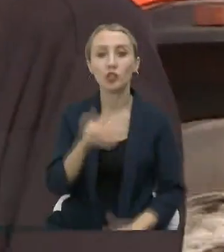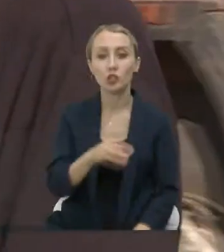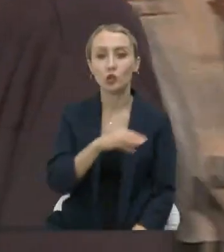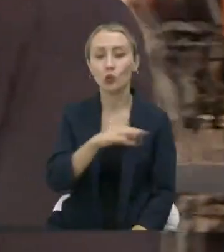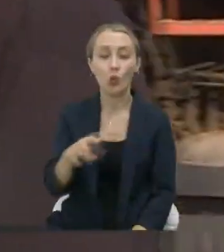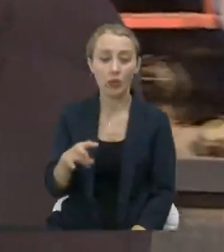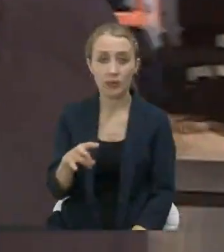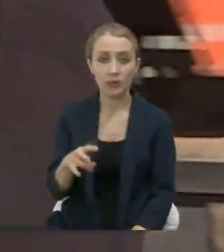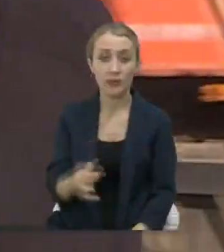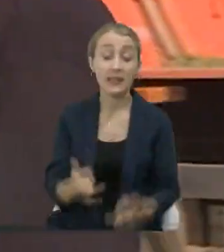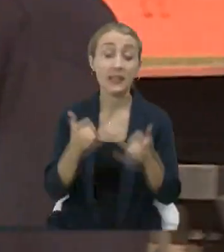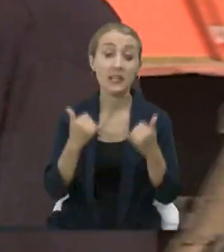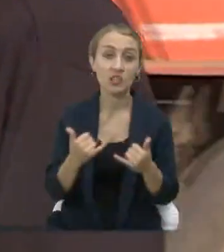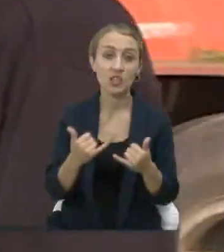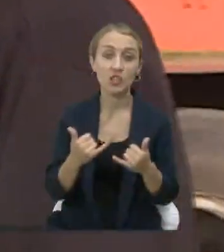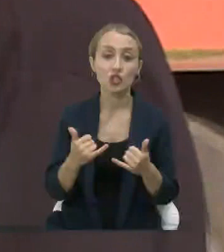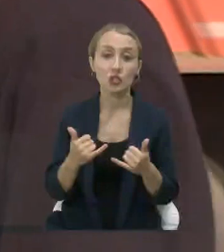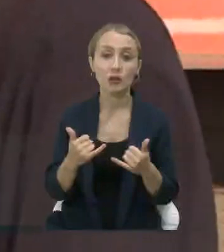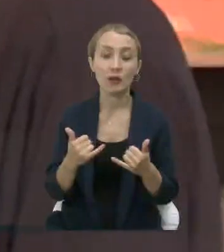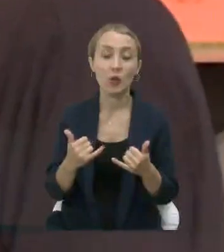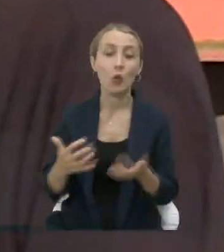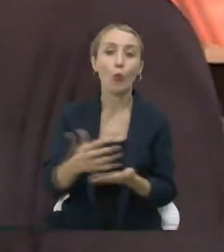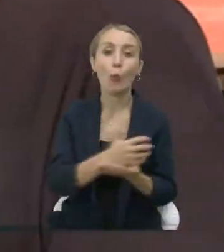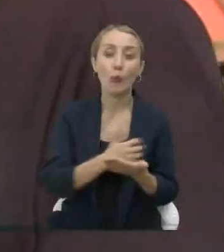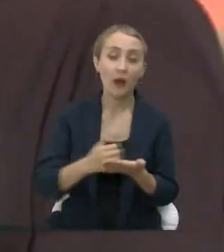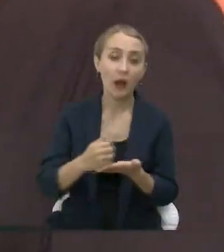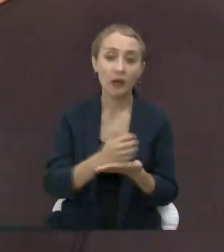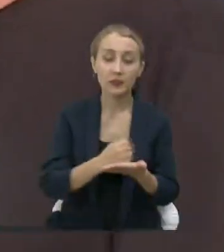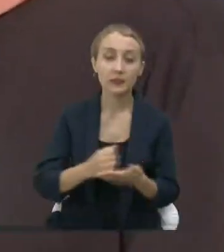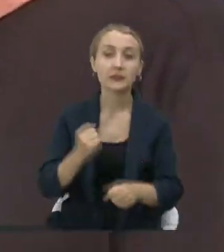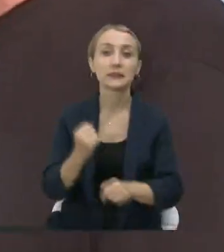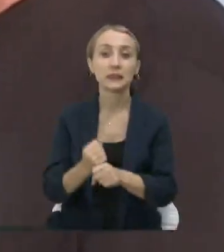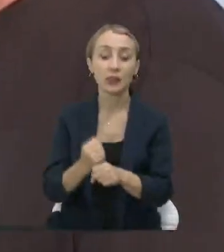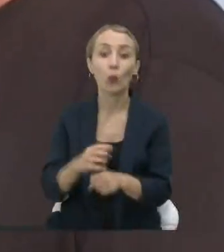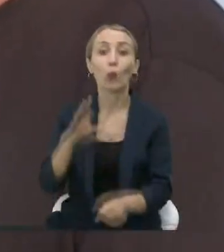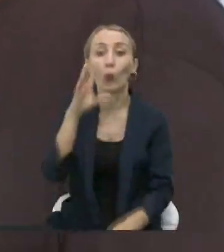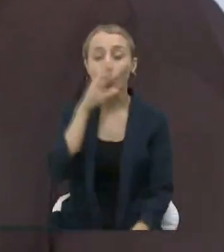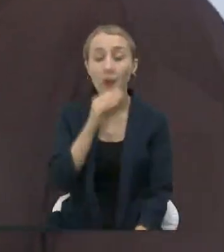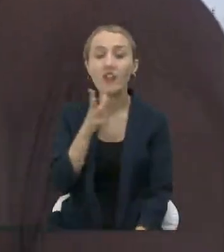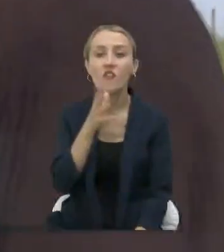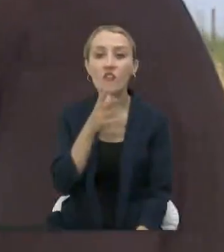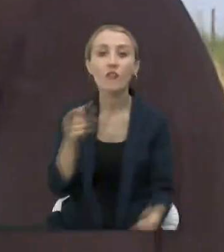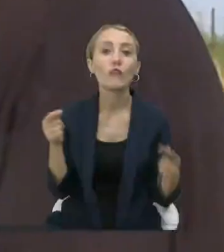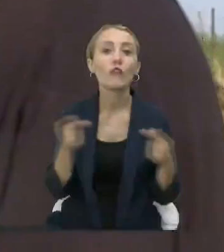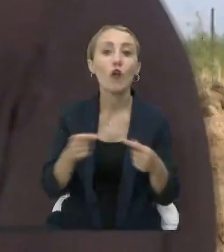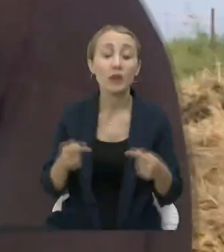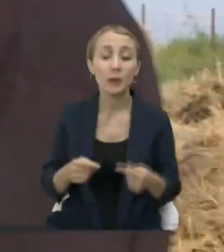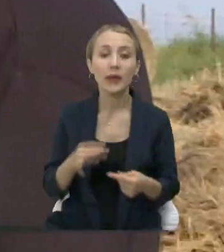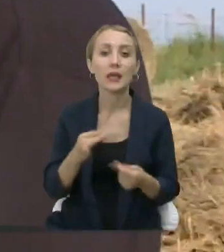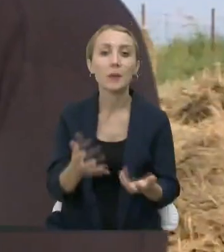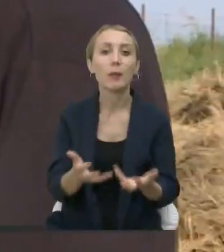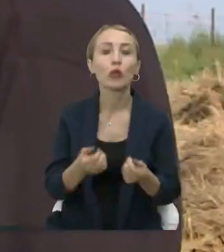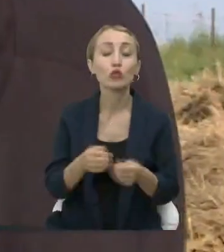момент самое главное убрать такой богатый урожай, который стоит, успеть вовремя и